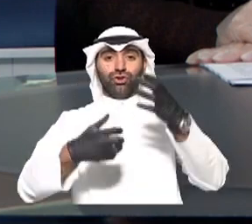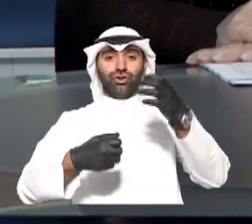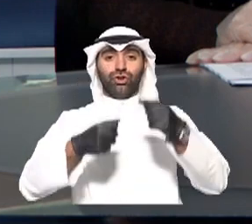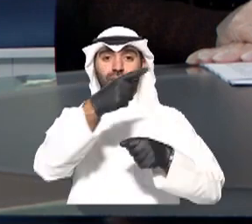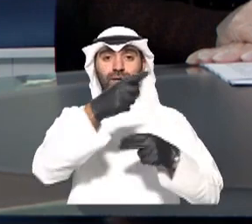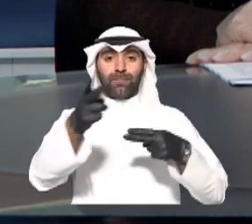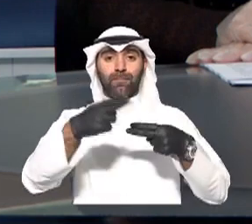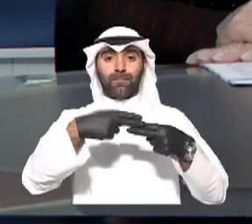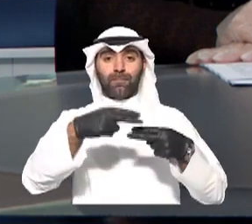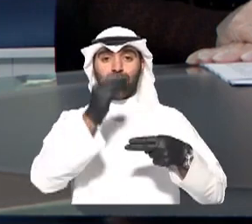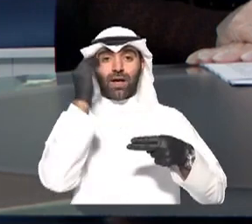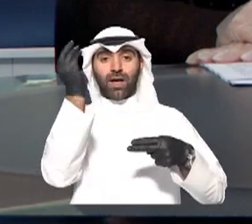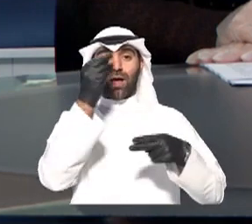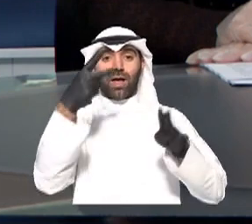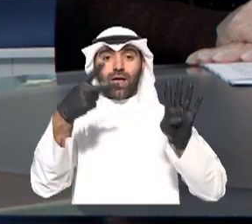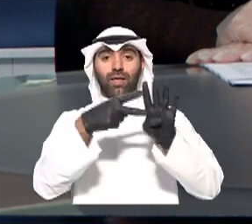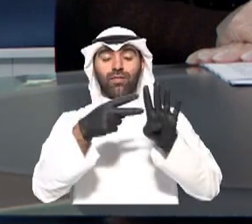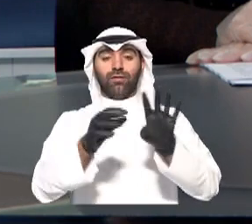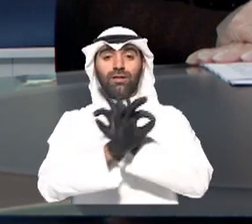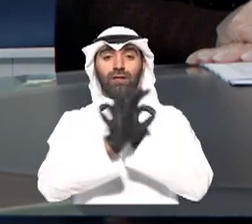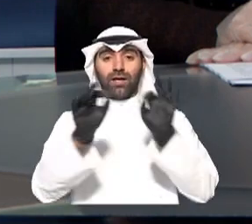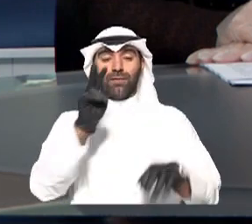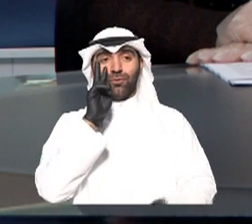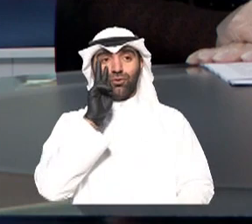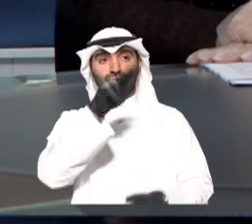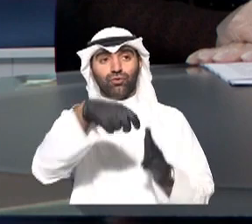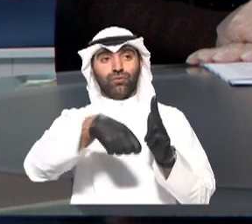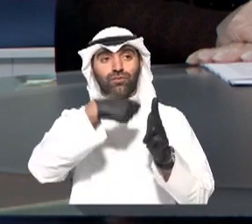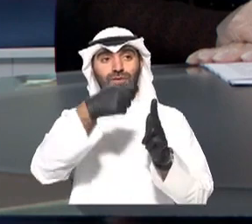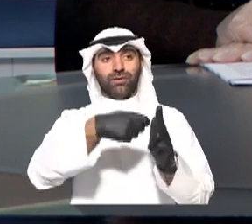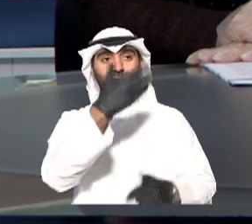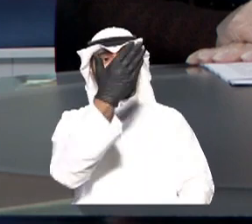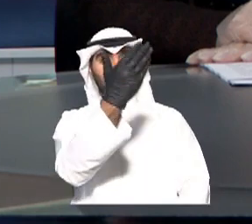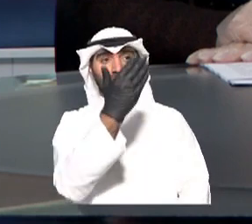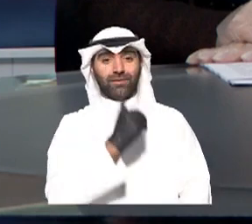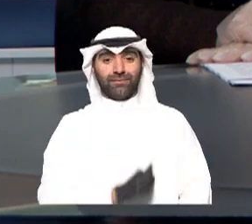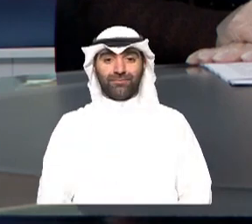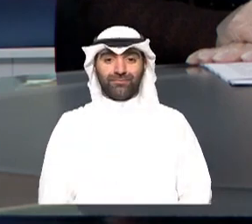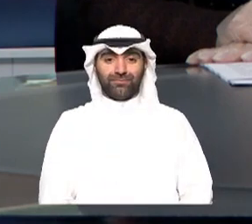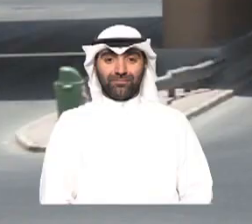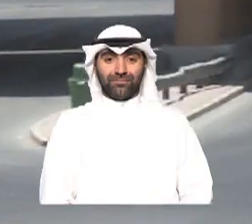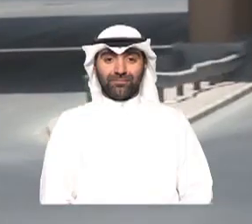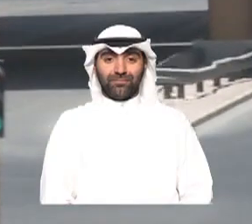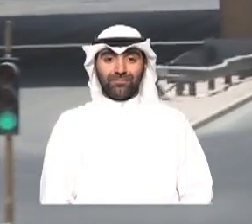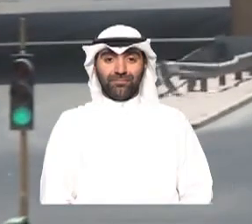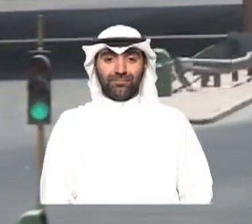الكلي وخرجت في التقرير التالي للزميل فهد التركي.